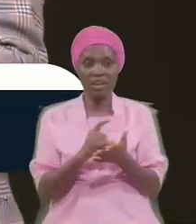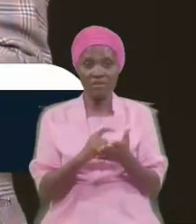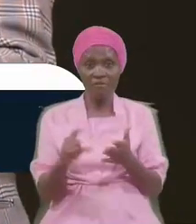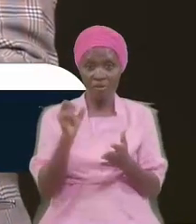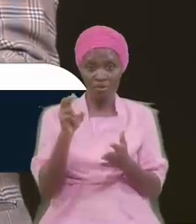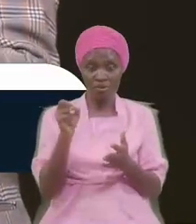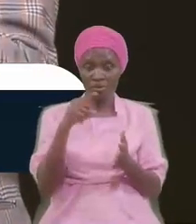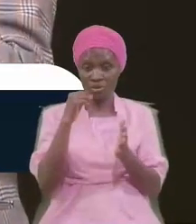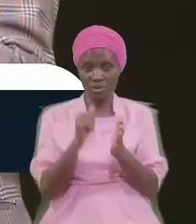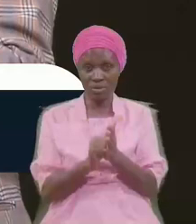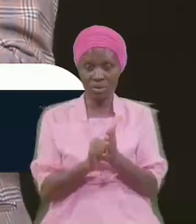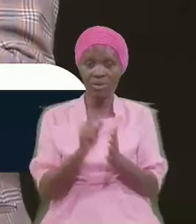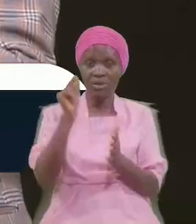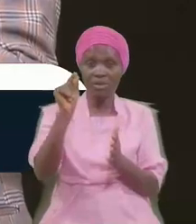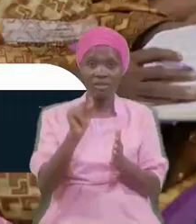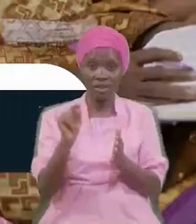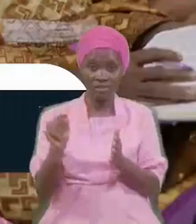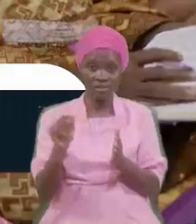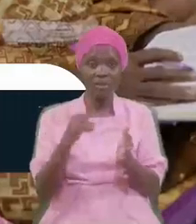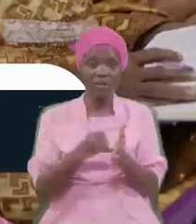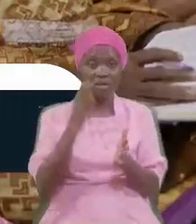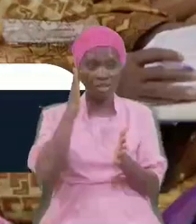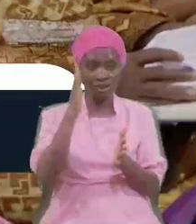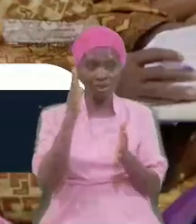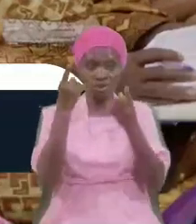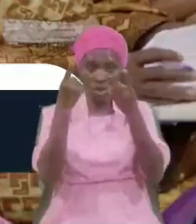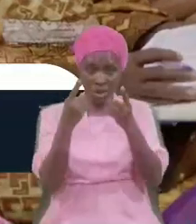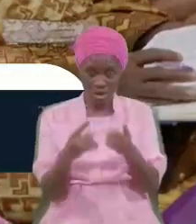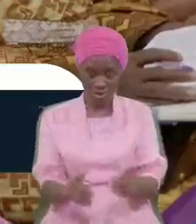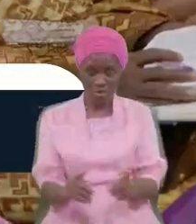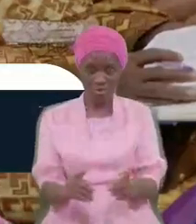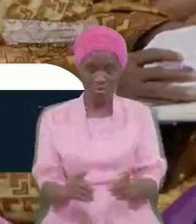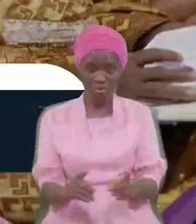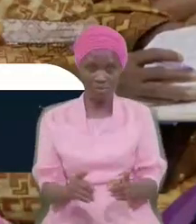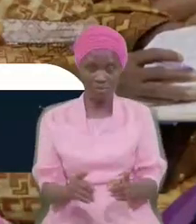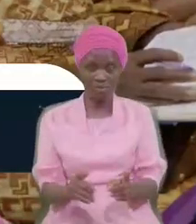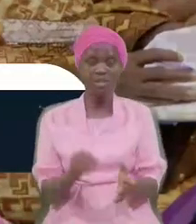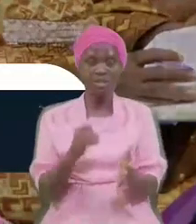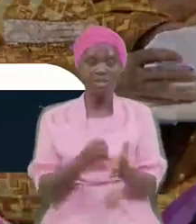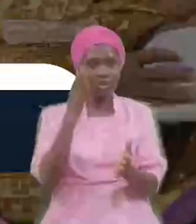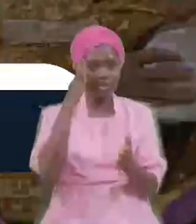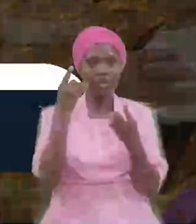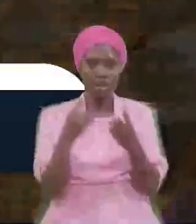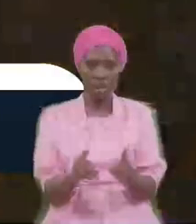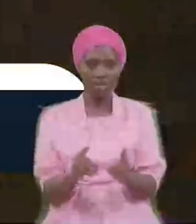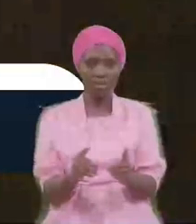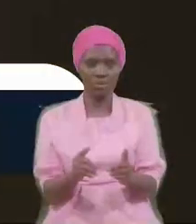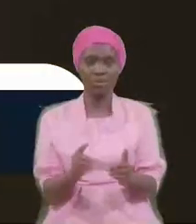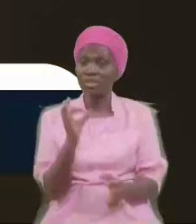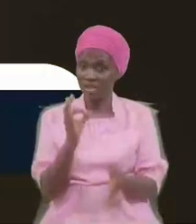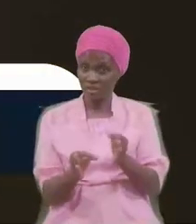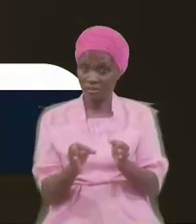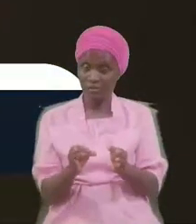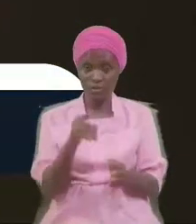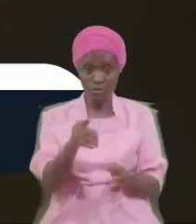Si vous écoutez ces ordonnances, cela va vous arriver. Cela va vous arriver. Si vous écoutez ces ordonnances,